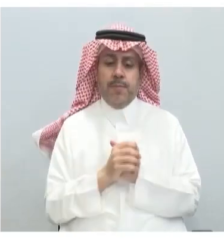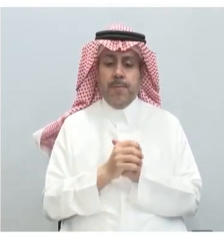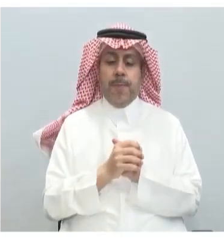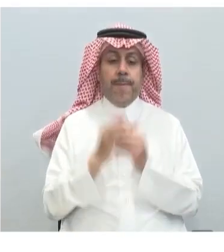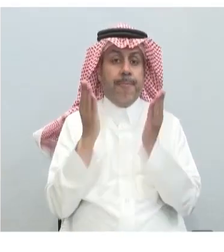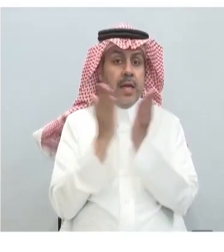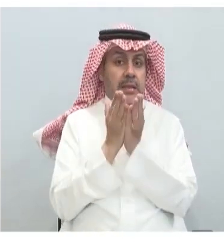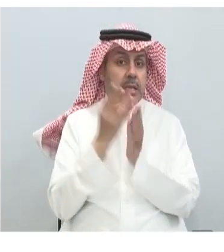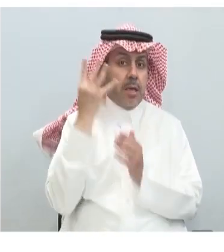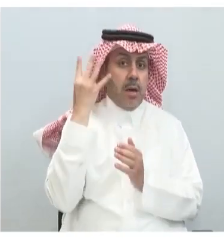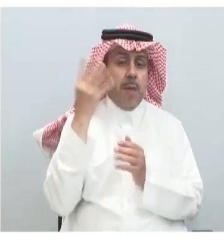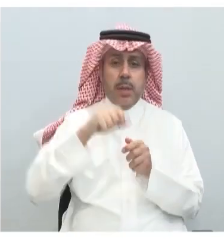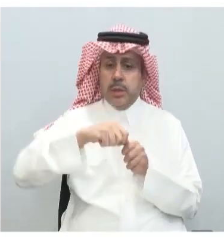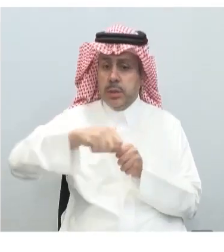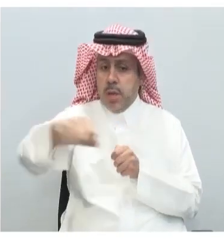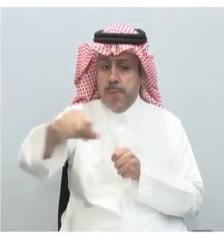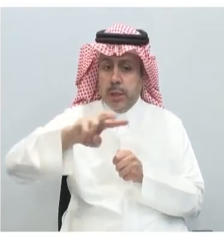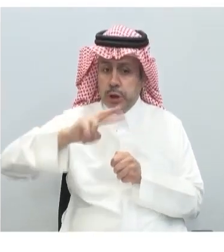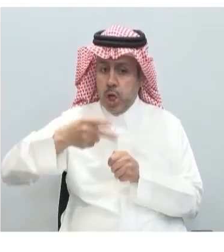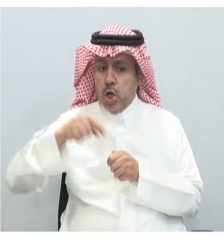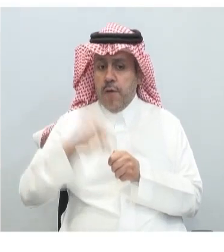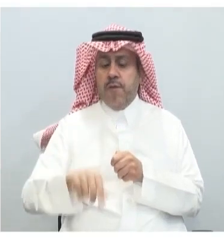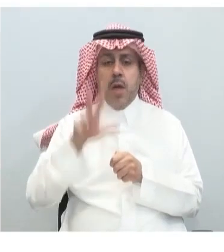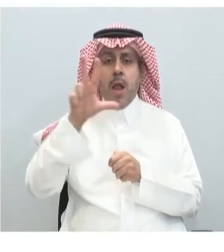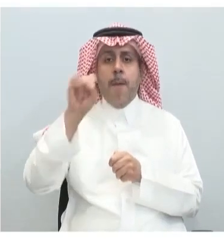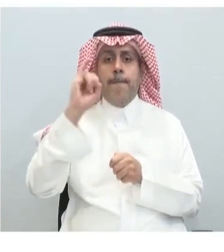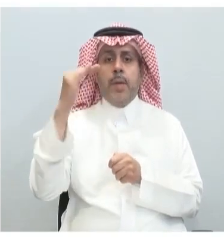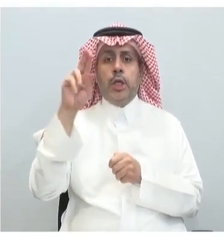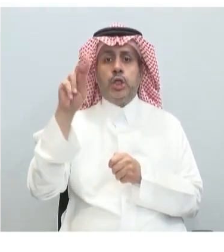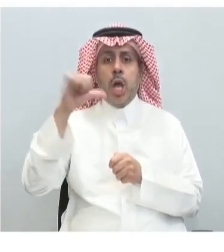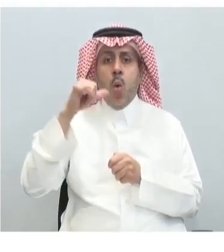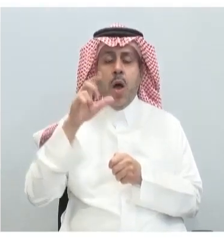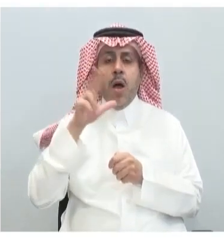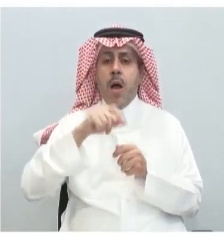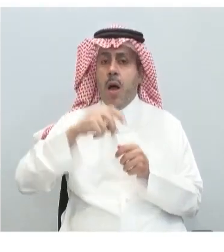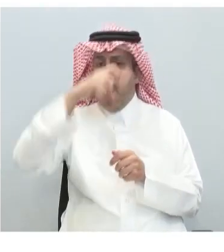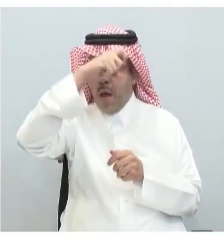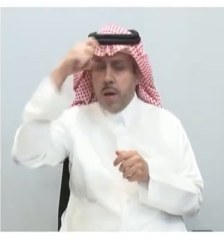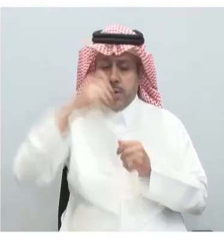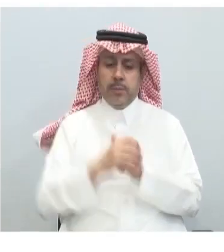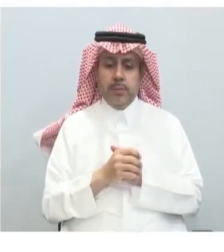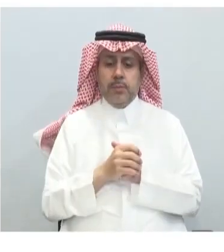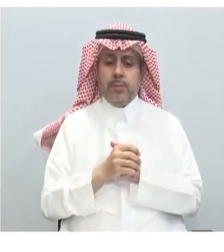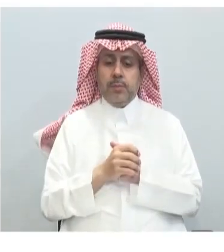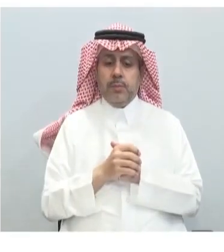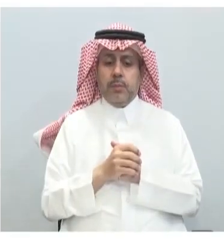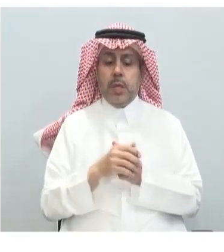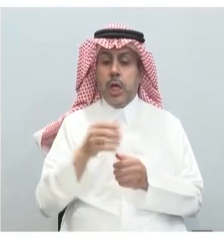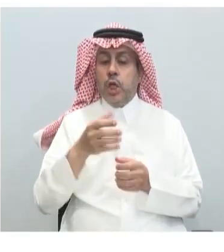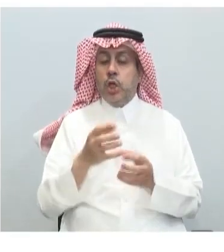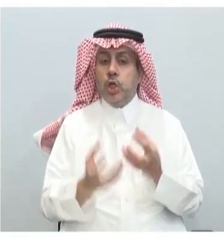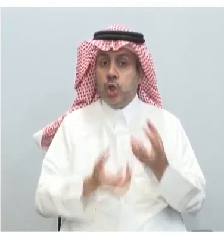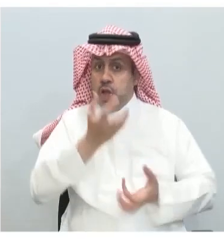الرابع بعنوان حساب التغير في المحتوى الحراري قلنا الفكره الرئيسه فيه يمكن حساب التغير في المحتوى الحراري للتفاعلات